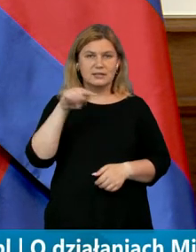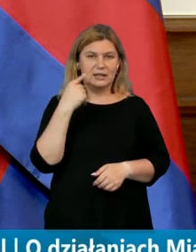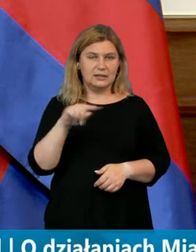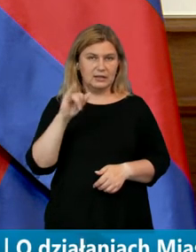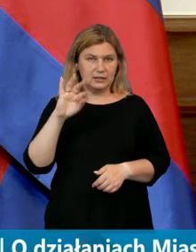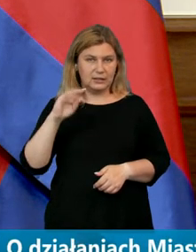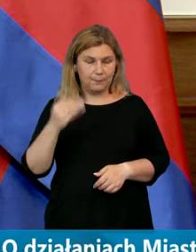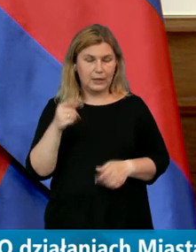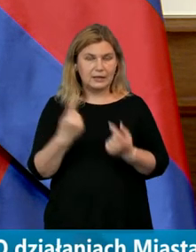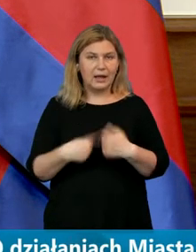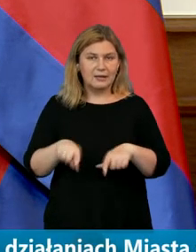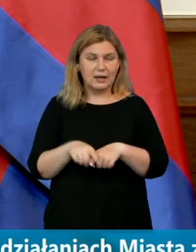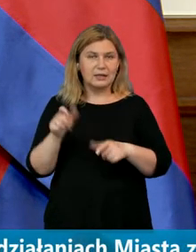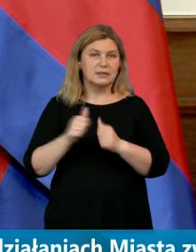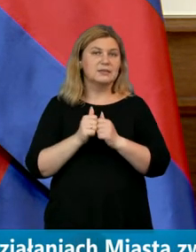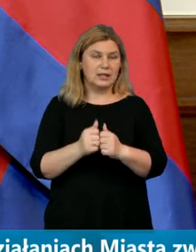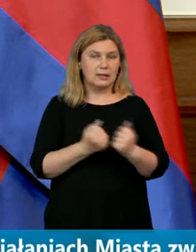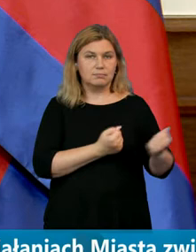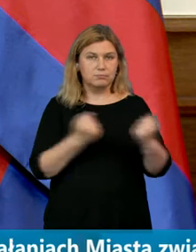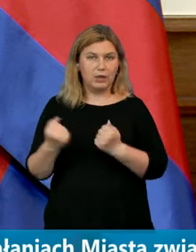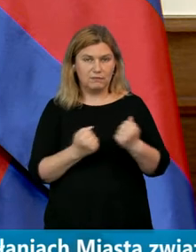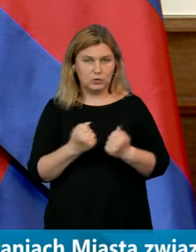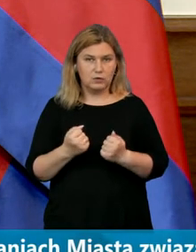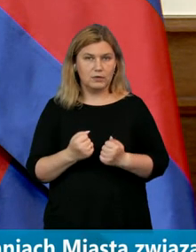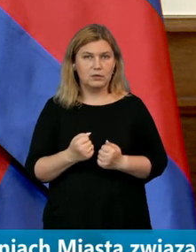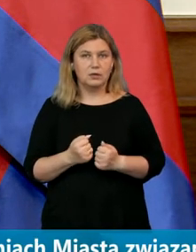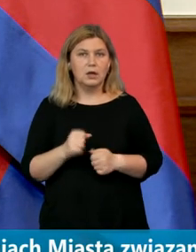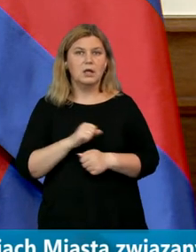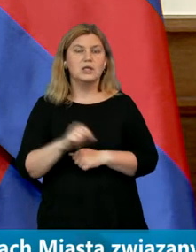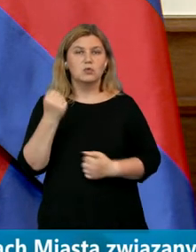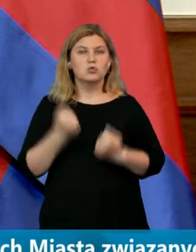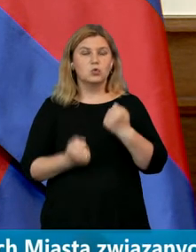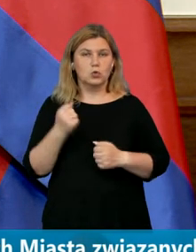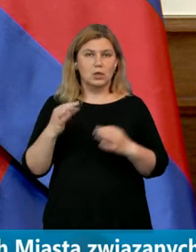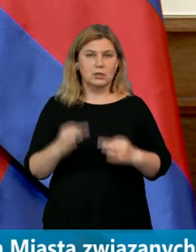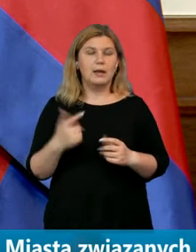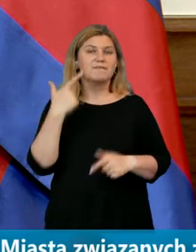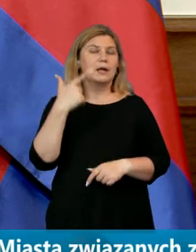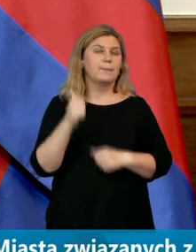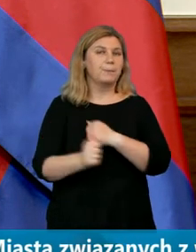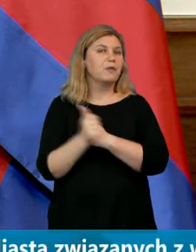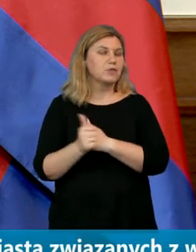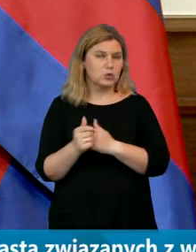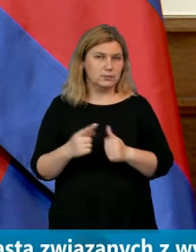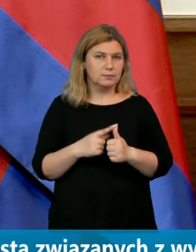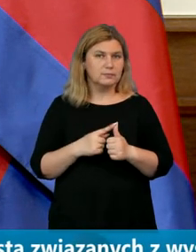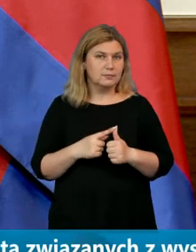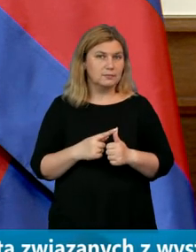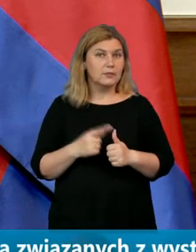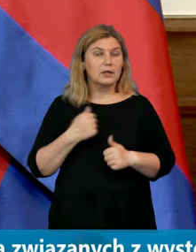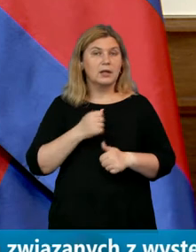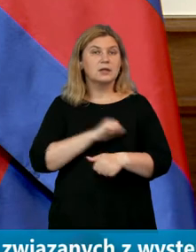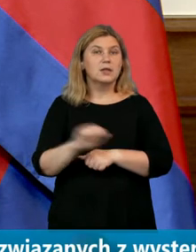na realizację określonych zadań przewozowych. Jest trudno w tej chwili z dwóch powodów. Po pierwsze z tego powodu, że no jesteśmy